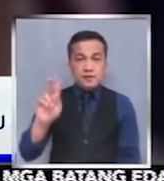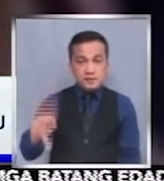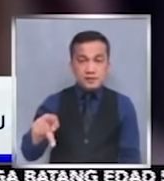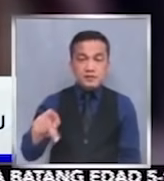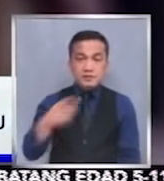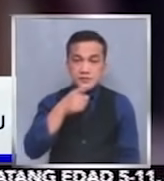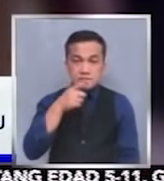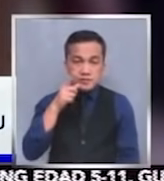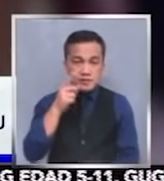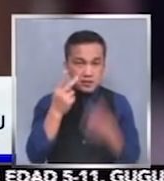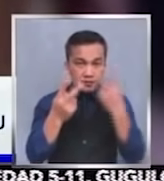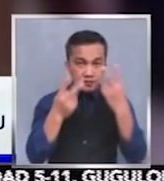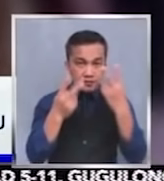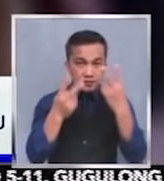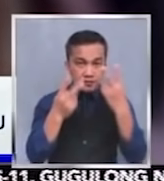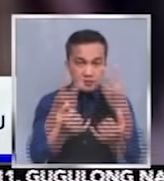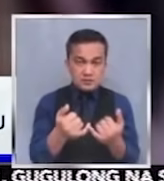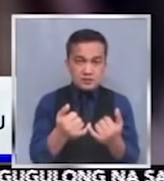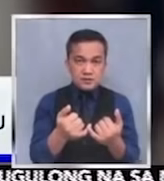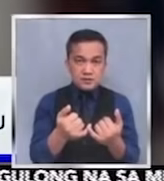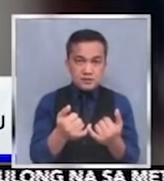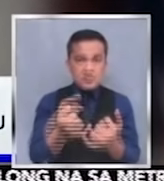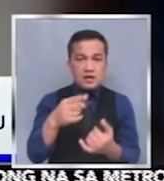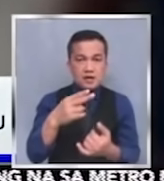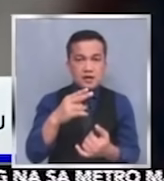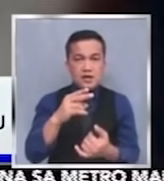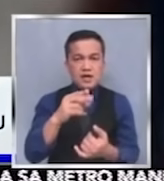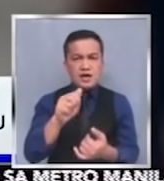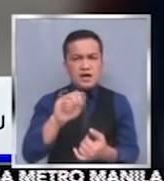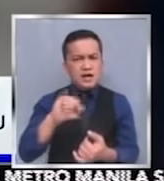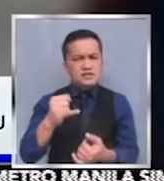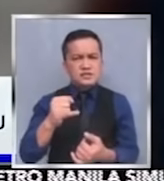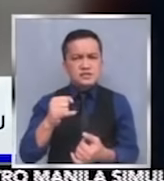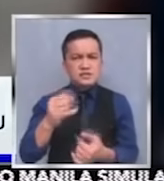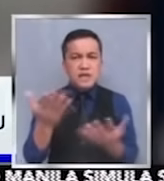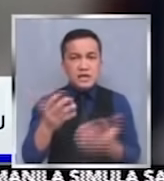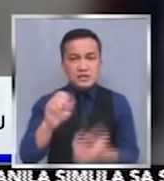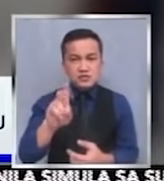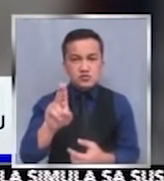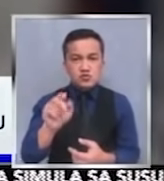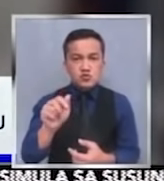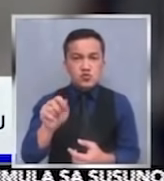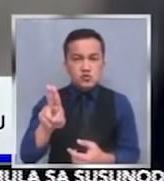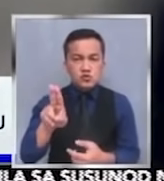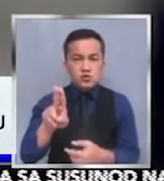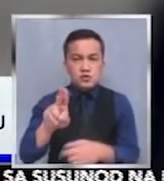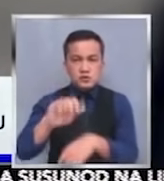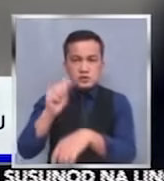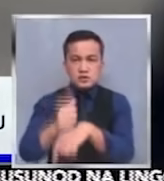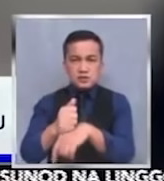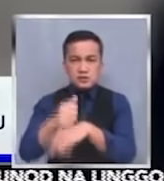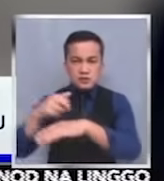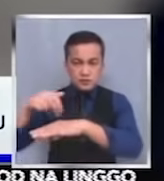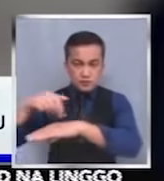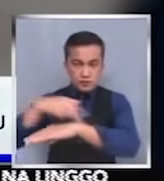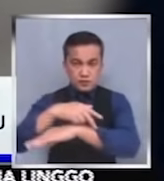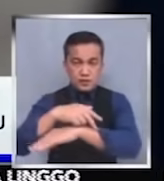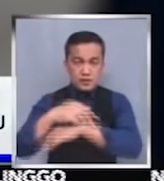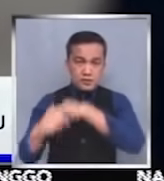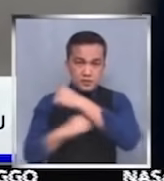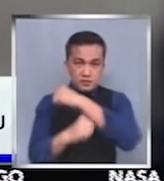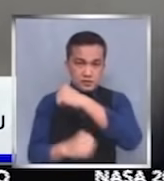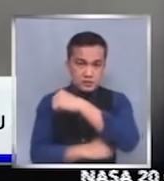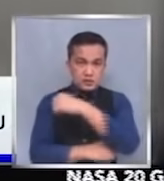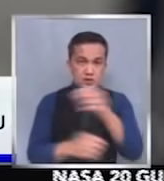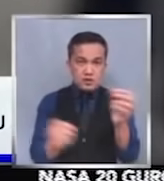ngayong araw ang Haji Panglima Tahil sa Sulu, kung saan nakapagtayo ng timber footbridge ang kanyang opisina para sa komunidad